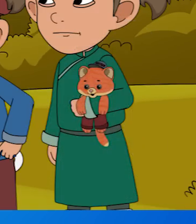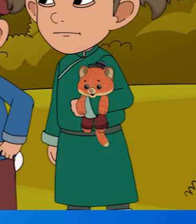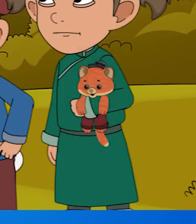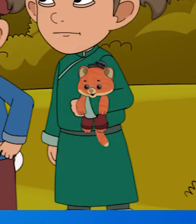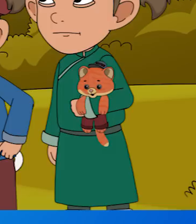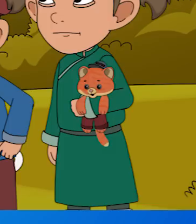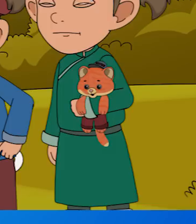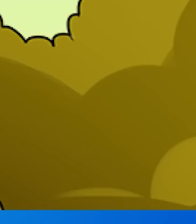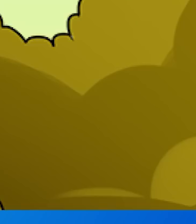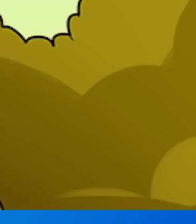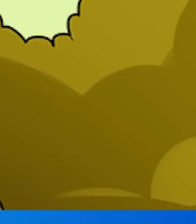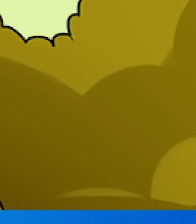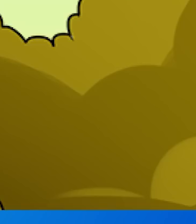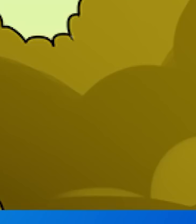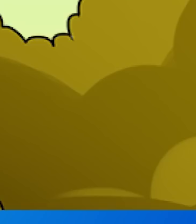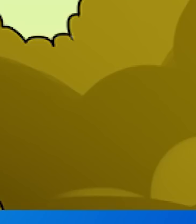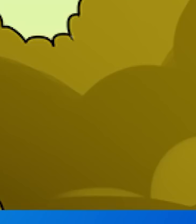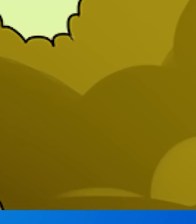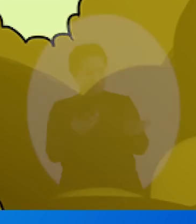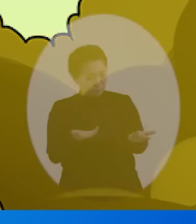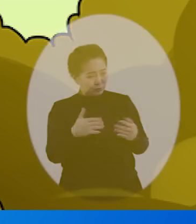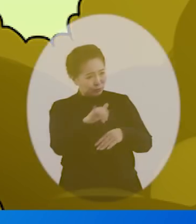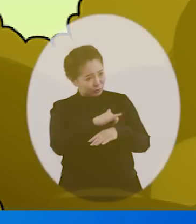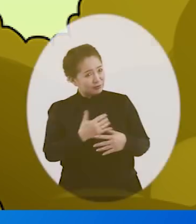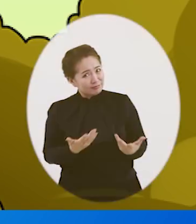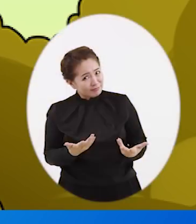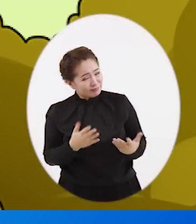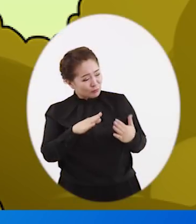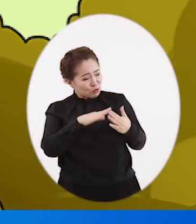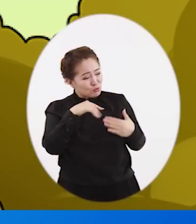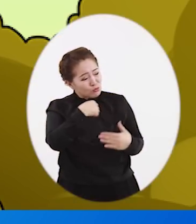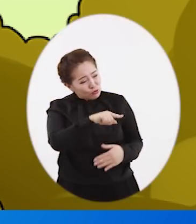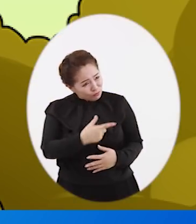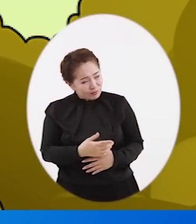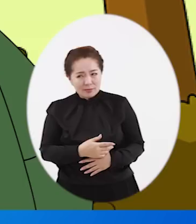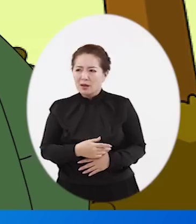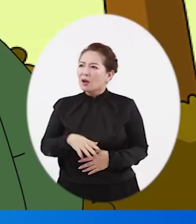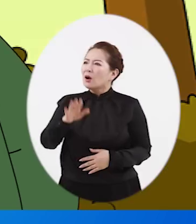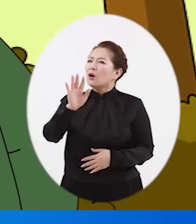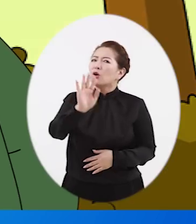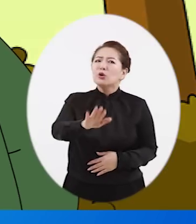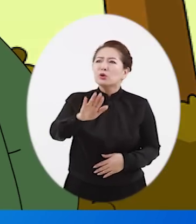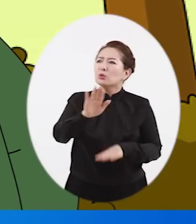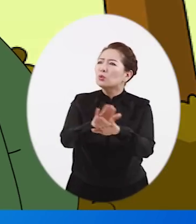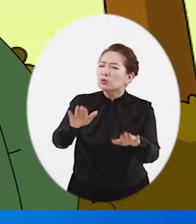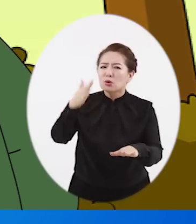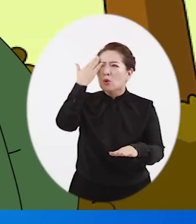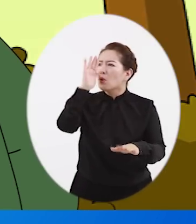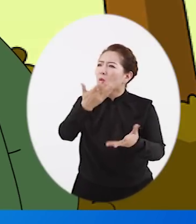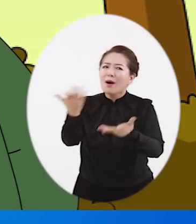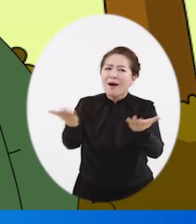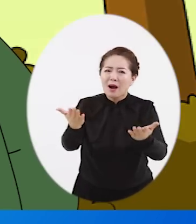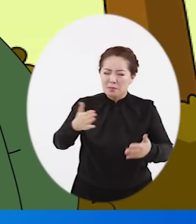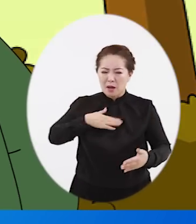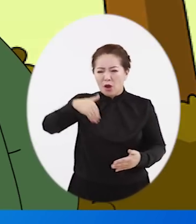байхгүй юу? Олон жил нэгэхээр орж гарч байдаг. Айл сайхалд олсон л да. Манай хитэн хон руу чон тариад